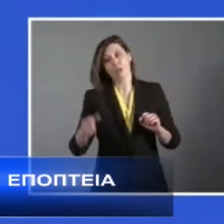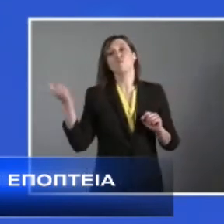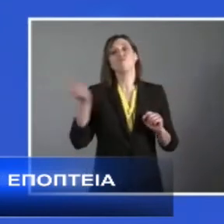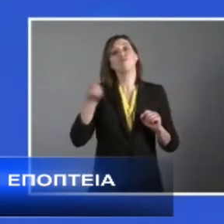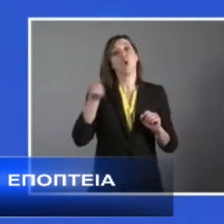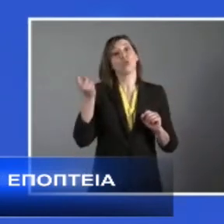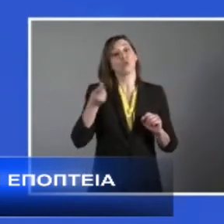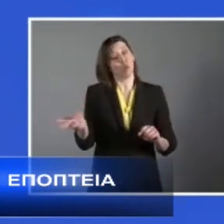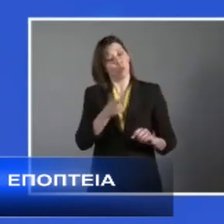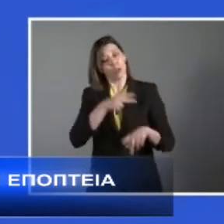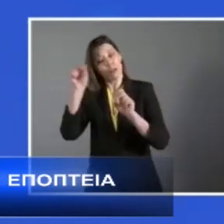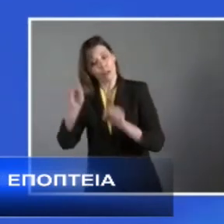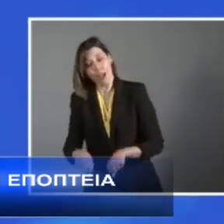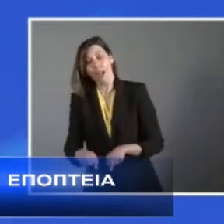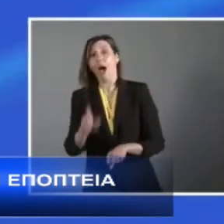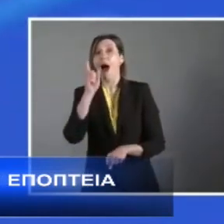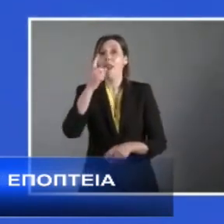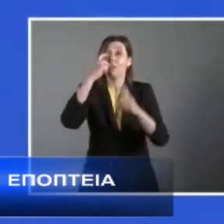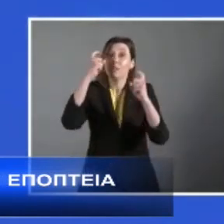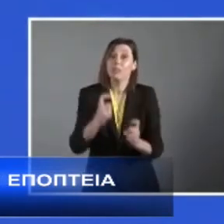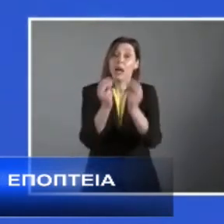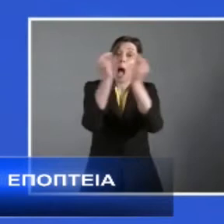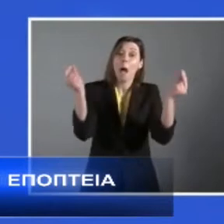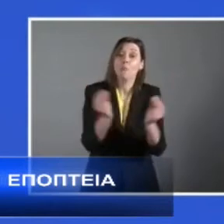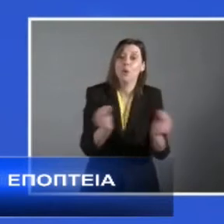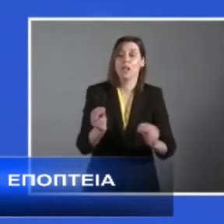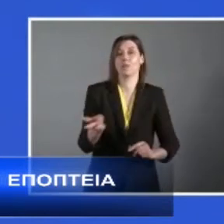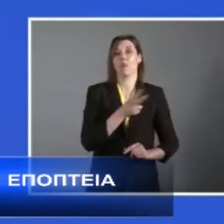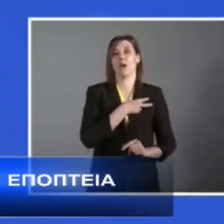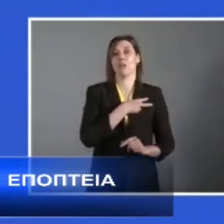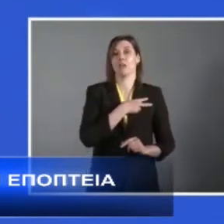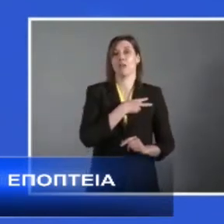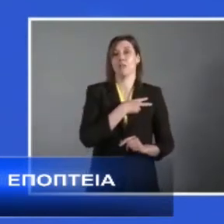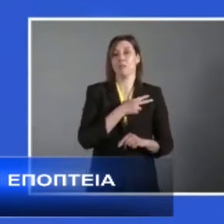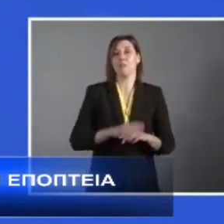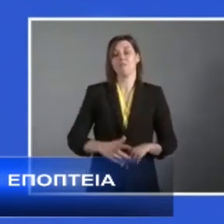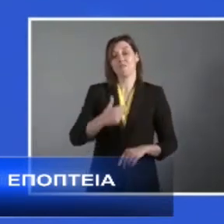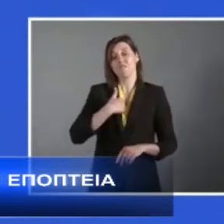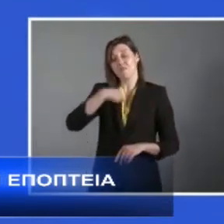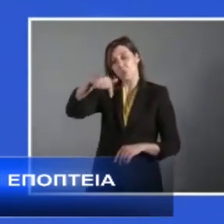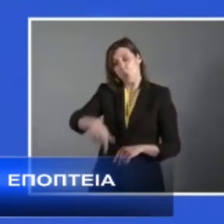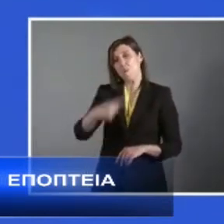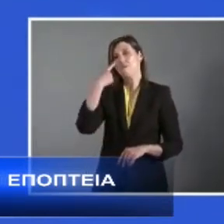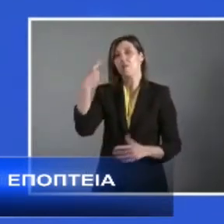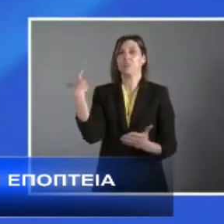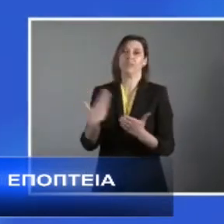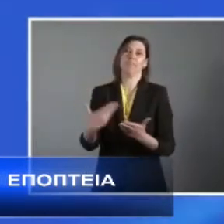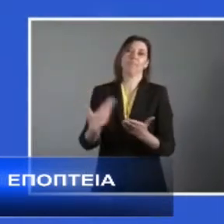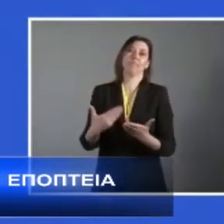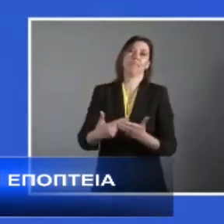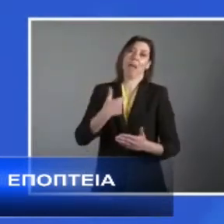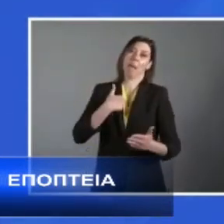την αποτελεσματικότητα. Η θέση μας αυτή σήμερα δικαιώνεται.